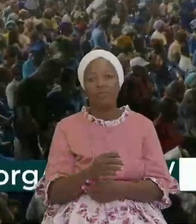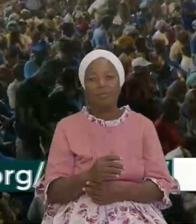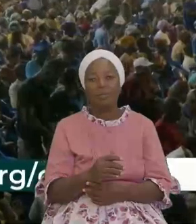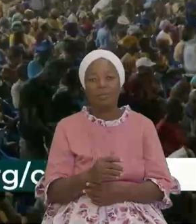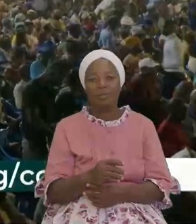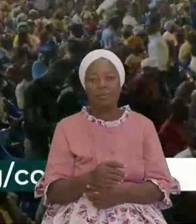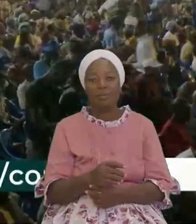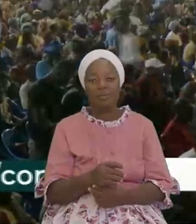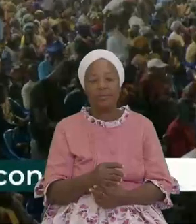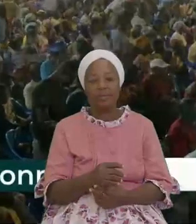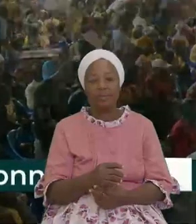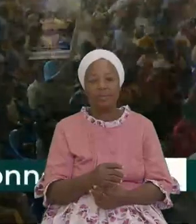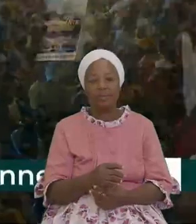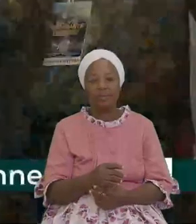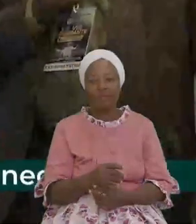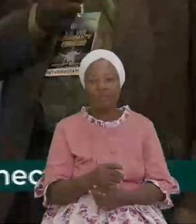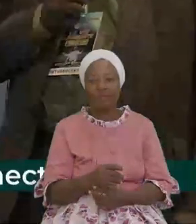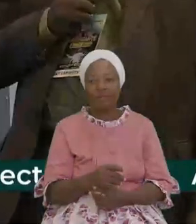Soyez les bienvenus dans la famille de Dieu.